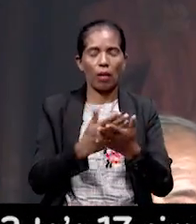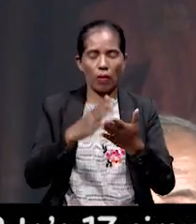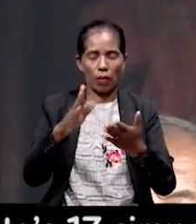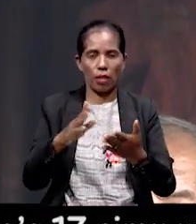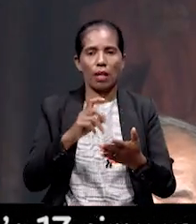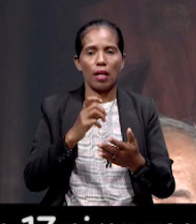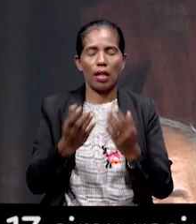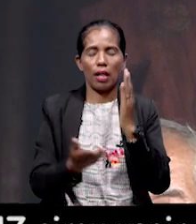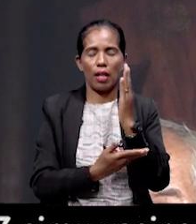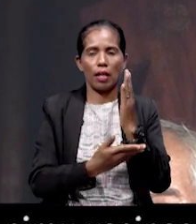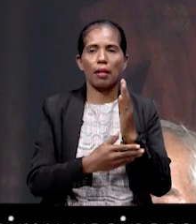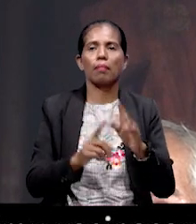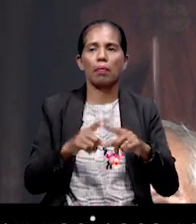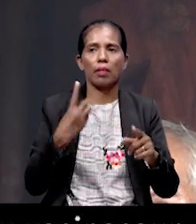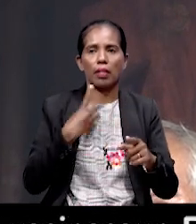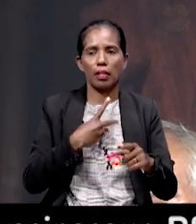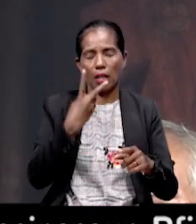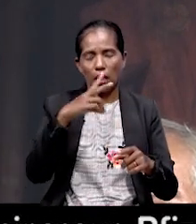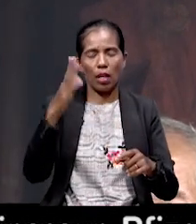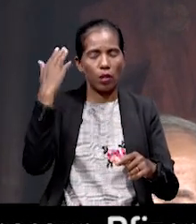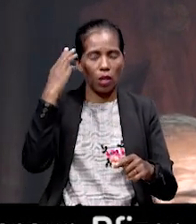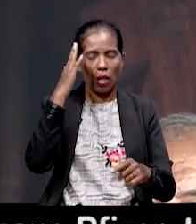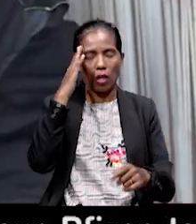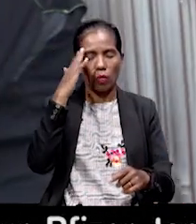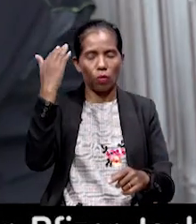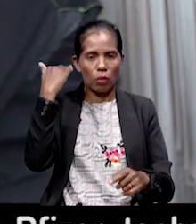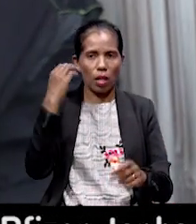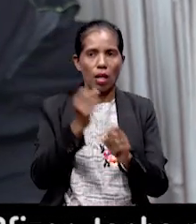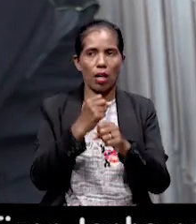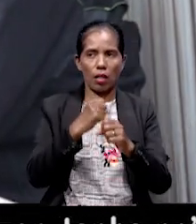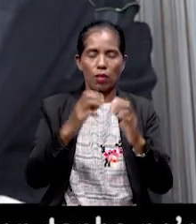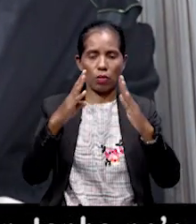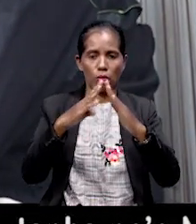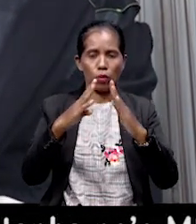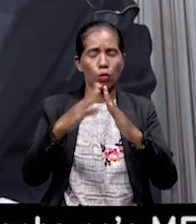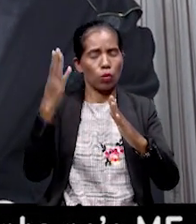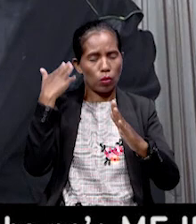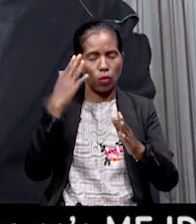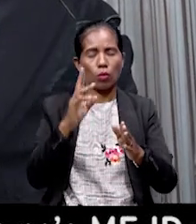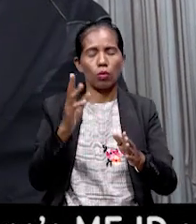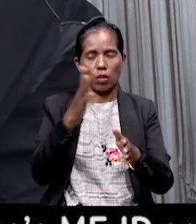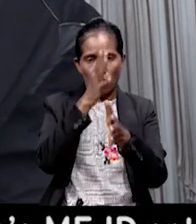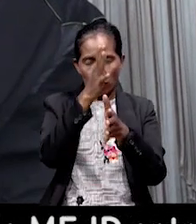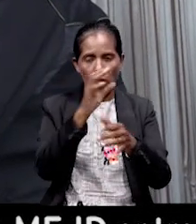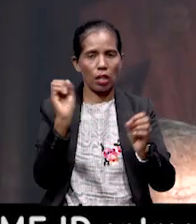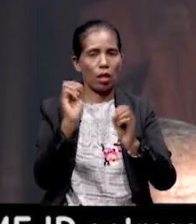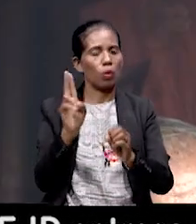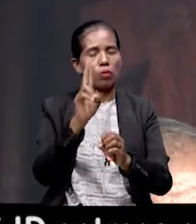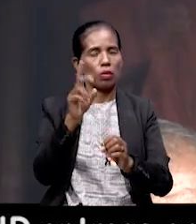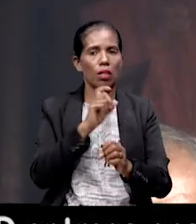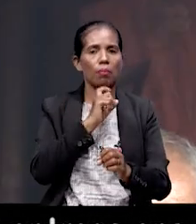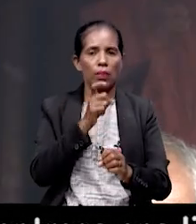kata itu tenis hari far bakotu itu ni Uma-Lisan hari itu si tenis bayar sihra la usa buat sihne